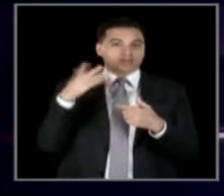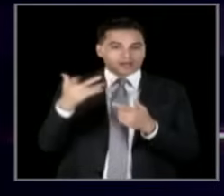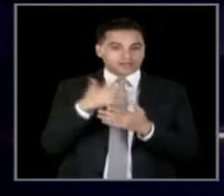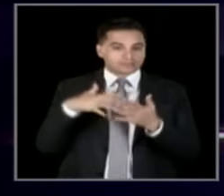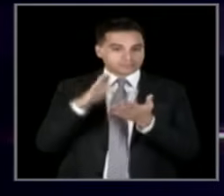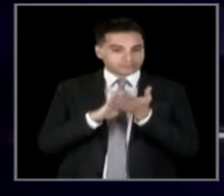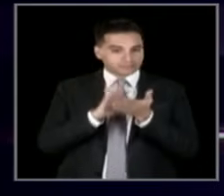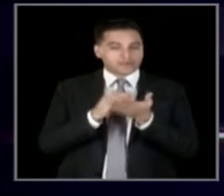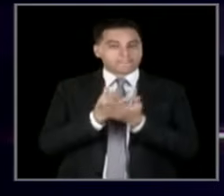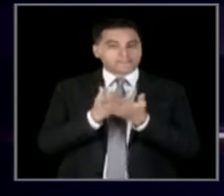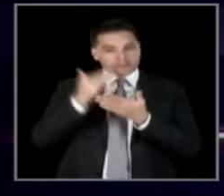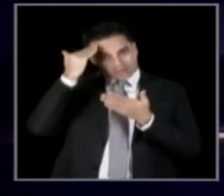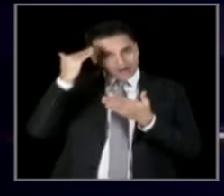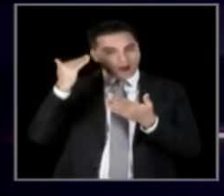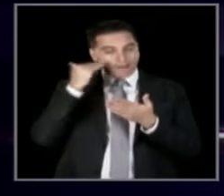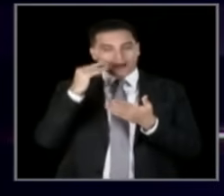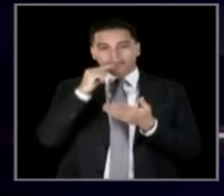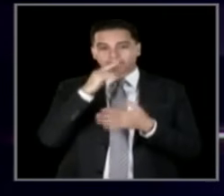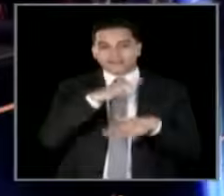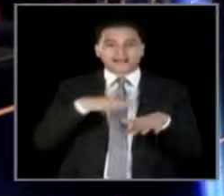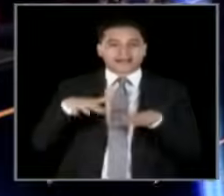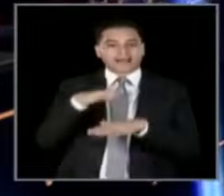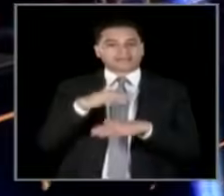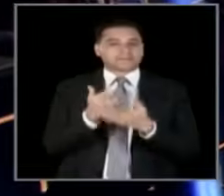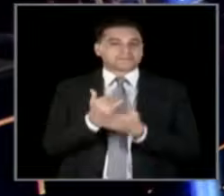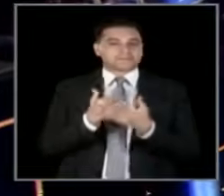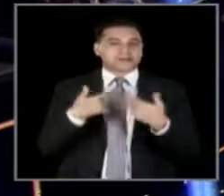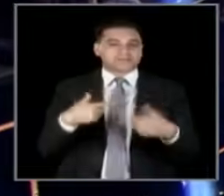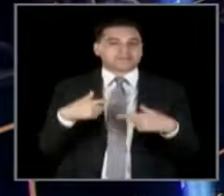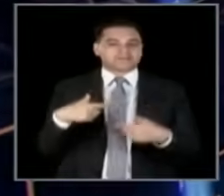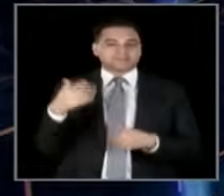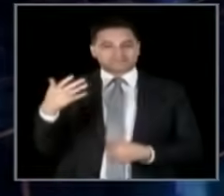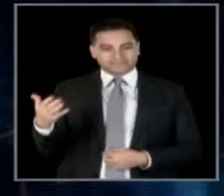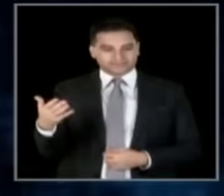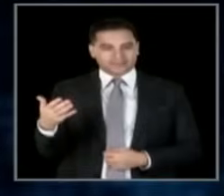مدرسة راهبات الأرمن الكاثوليك.